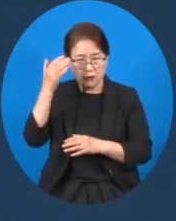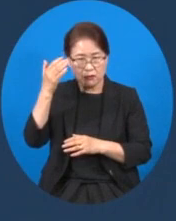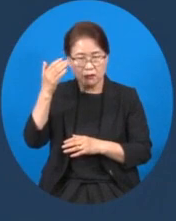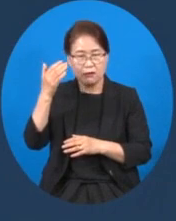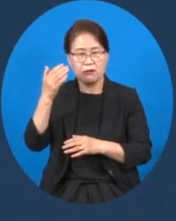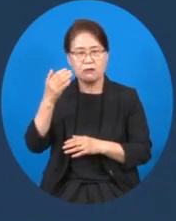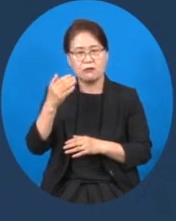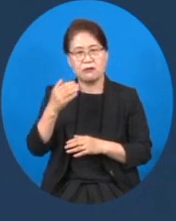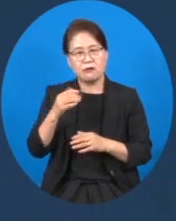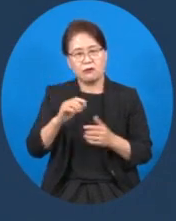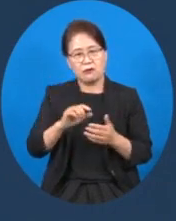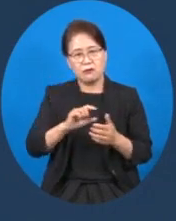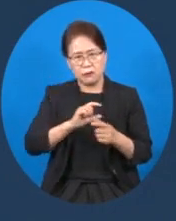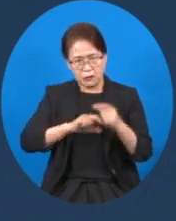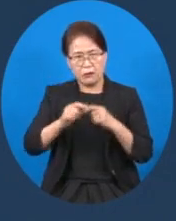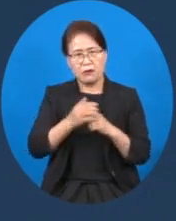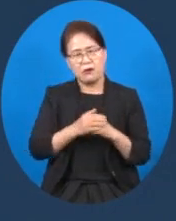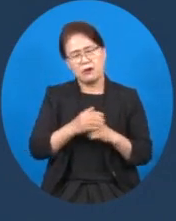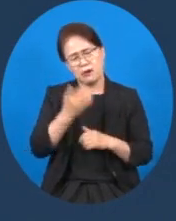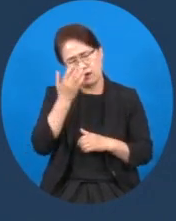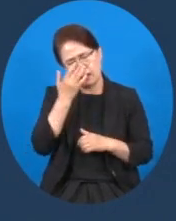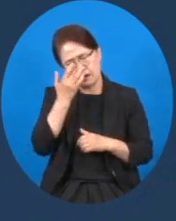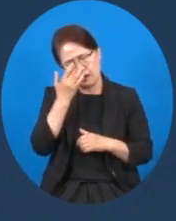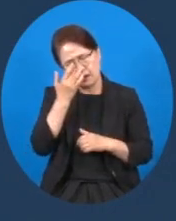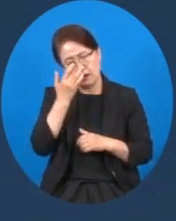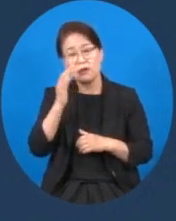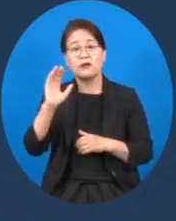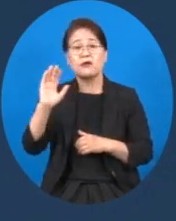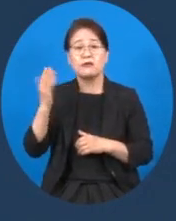됩니까? 점점 무뎌집니다.